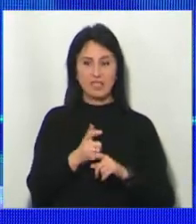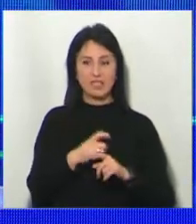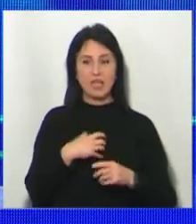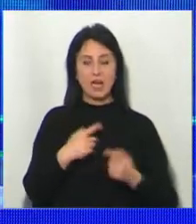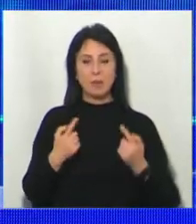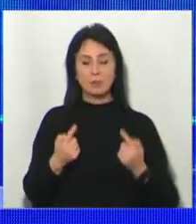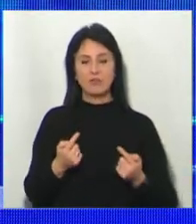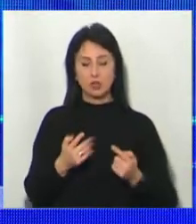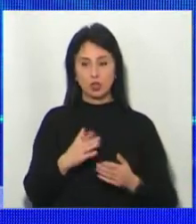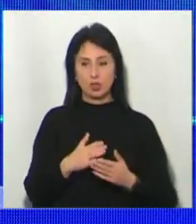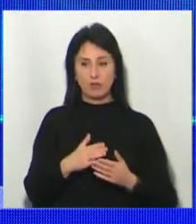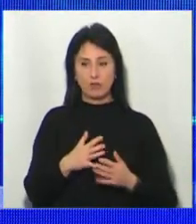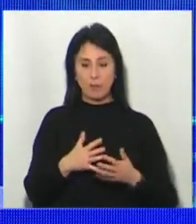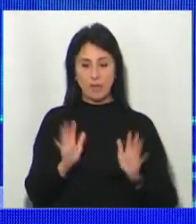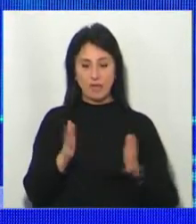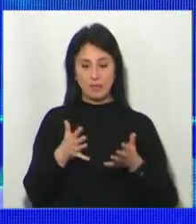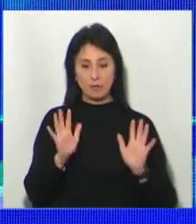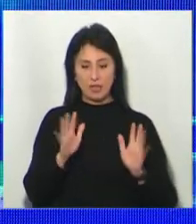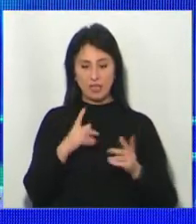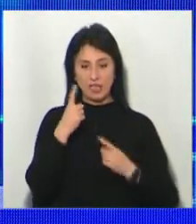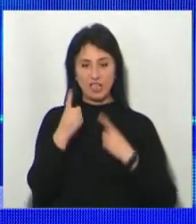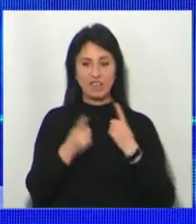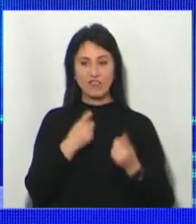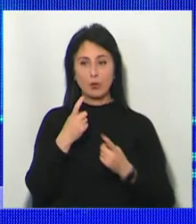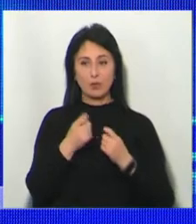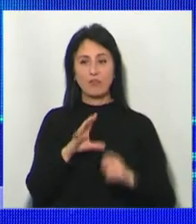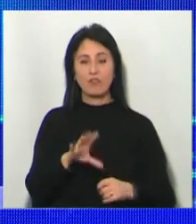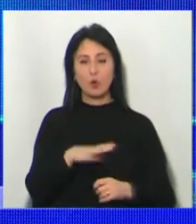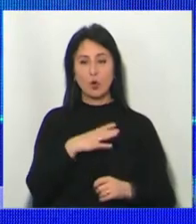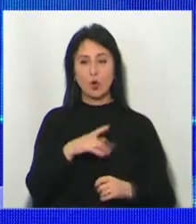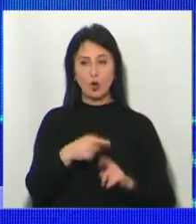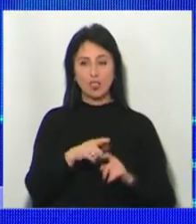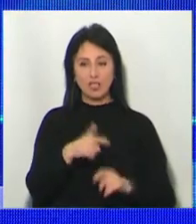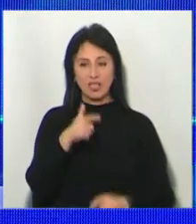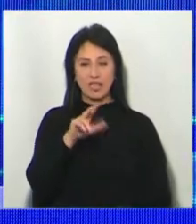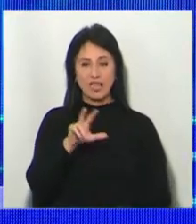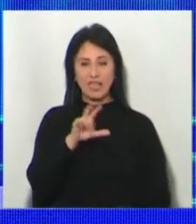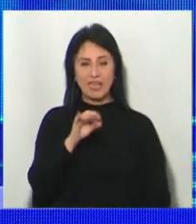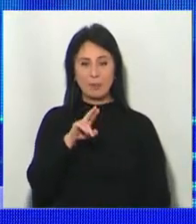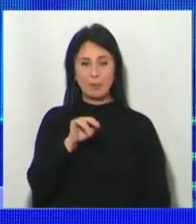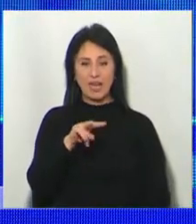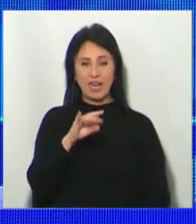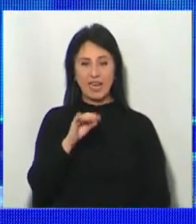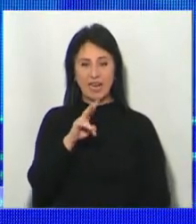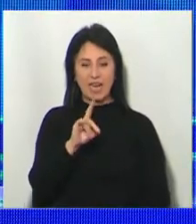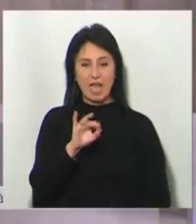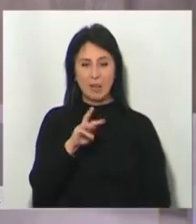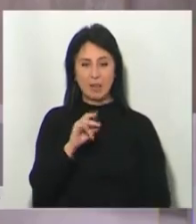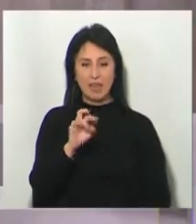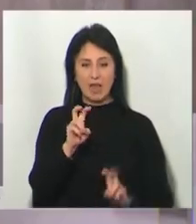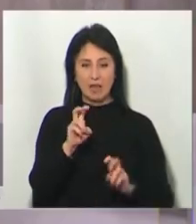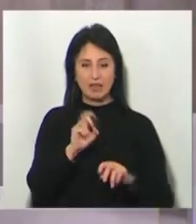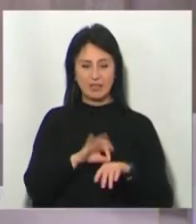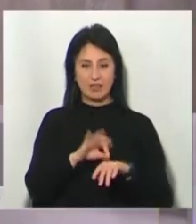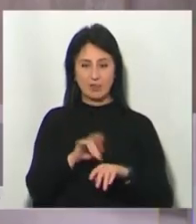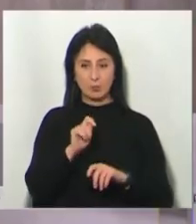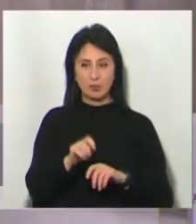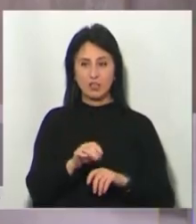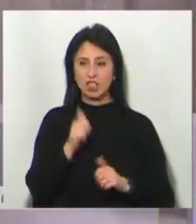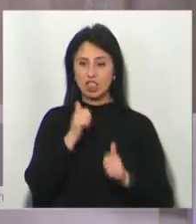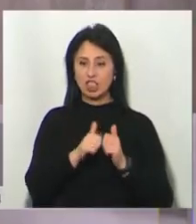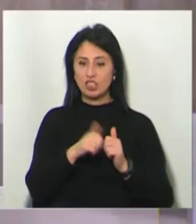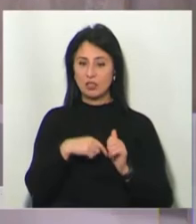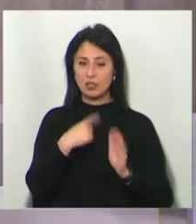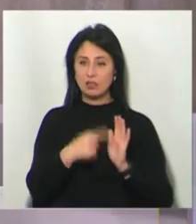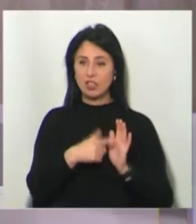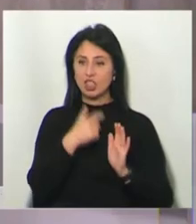ძალიან მნიშვნელოვანი არის მეტი და მეტი ინფორმაცია გქონდეს ჰიპერურიკემიის შესახებ კონკრეტულად. ყველაზე ხშირად ალბათ